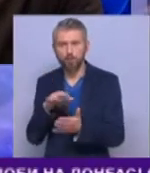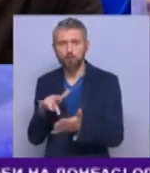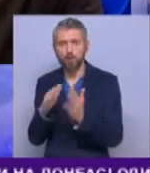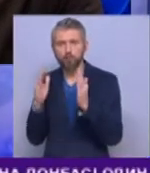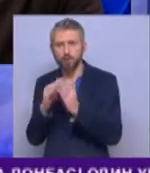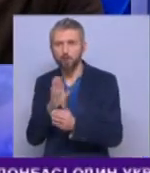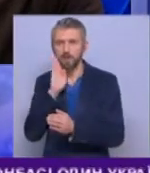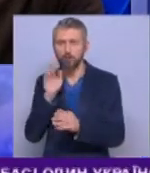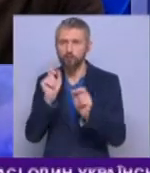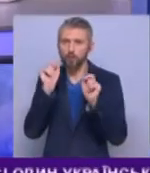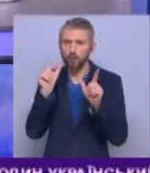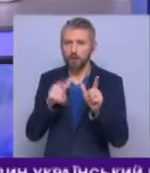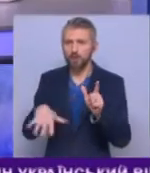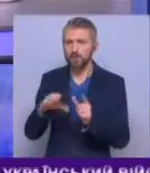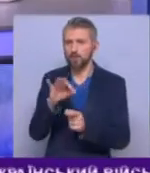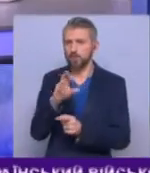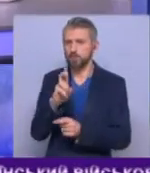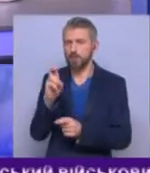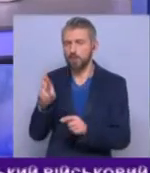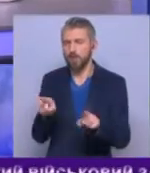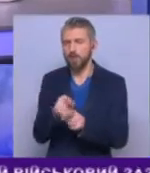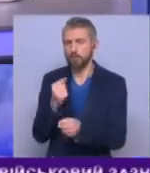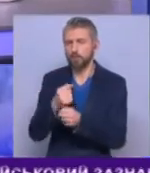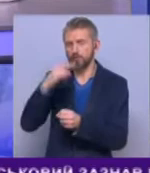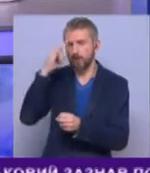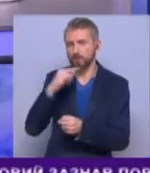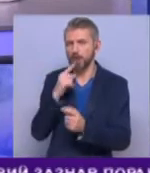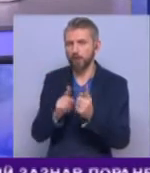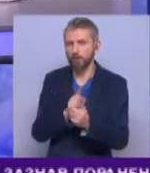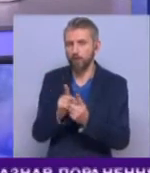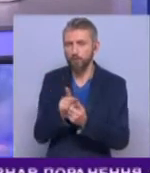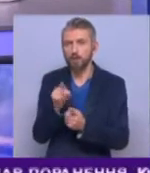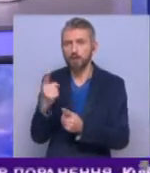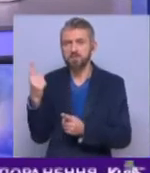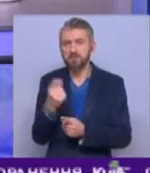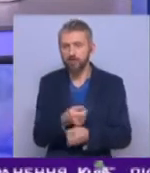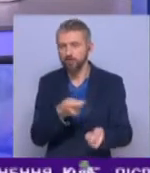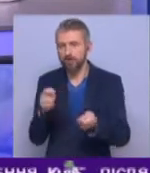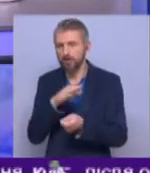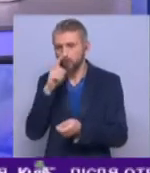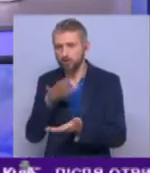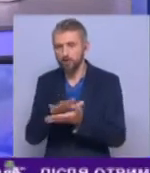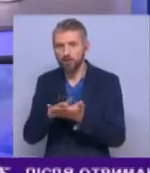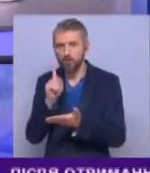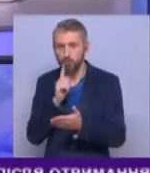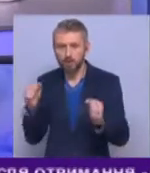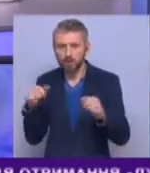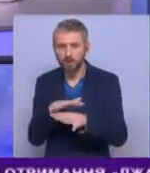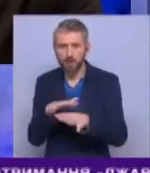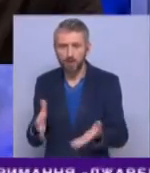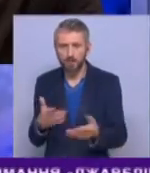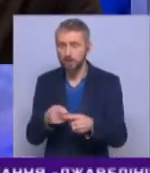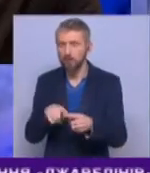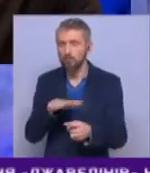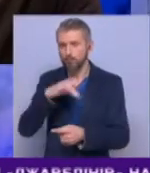будинку, а зранку вони прокинулися всі в ОСББ. Так зробив Казахстан реформу. Їм тиждень не вивозили сміття, поки вони не зібралися на збори. Оце